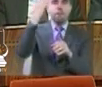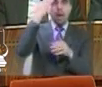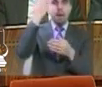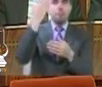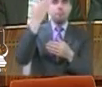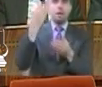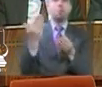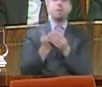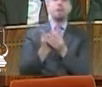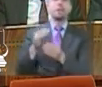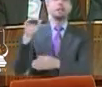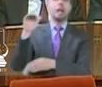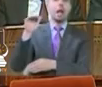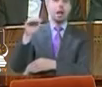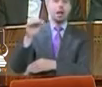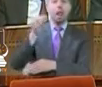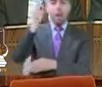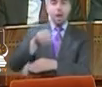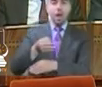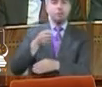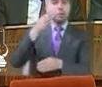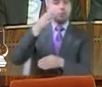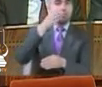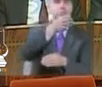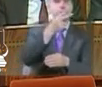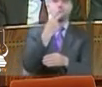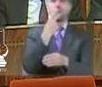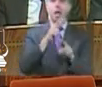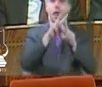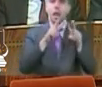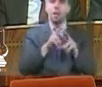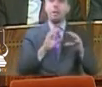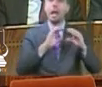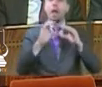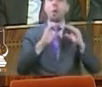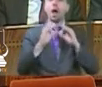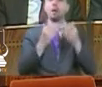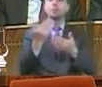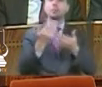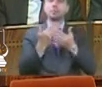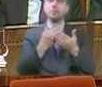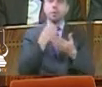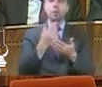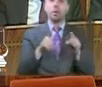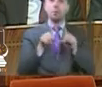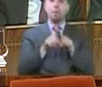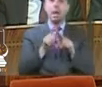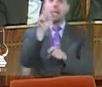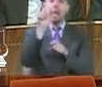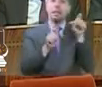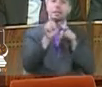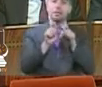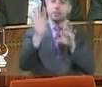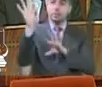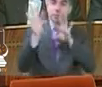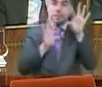قضيتنا. هذا كيخصنا نركزوا عليها، ونركزوا اكثر ثانيا على انه الناس اللي خصهم يكونوا تما خصنا نعتنيو، لانه حنا مشينا